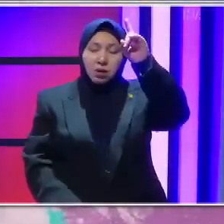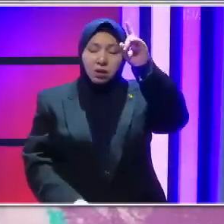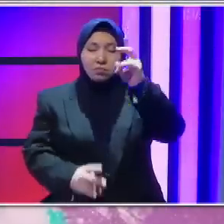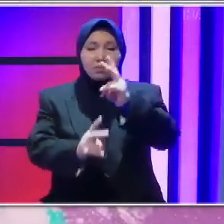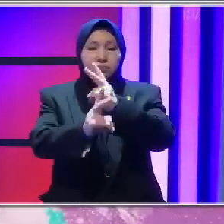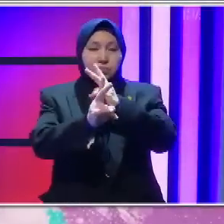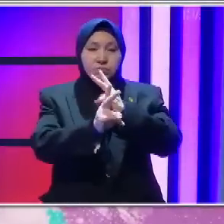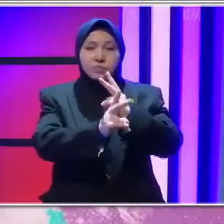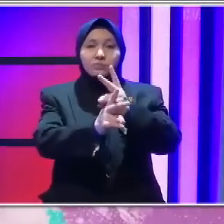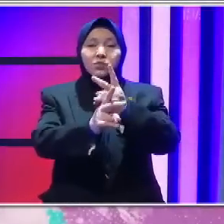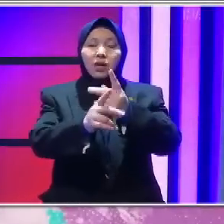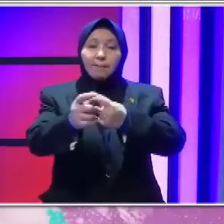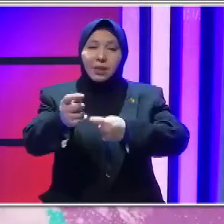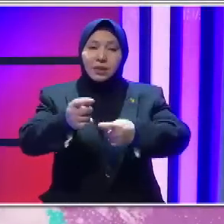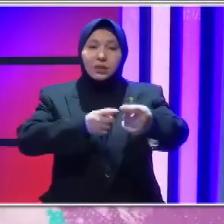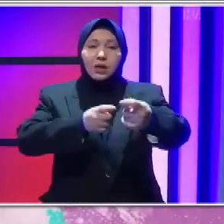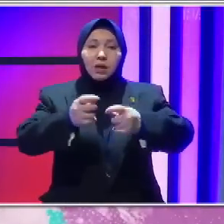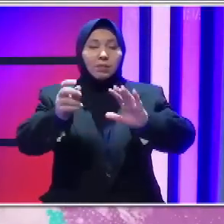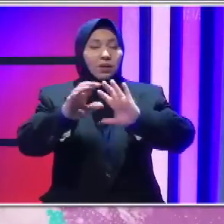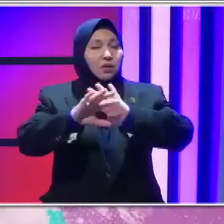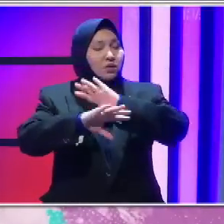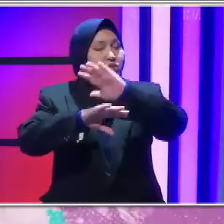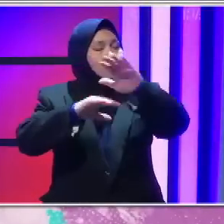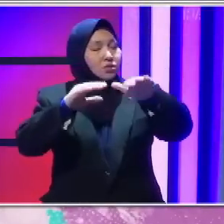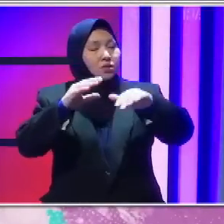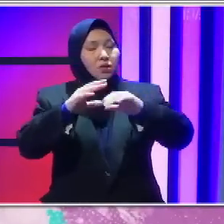الحمد لله رب